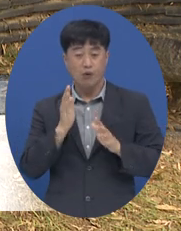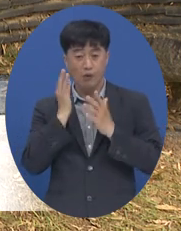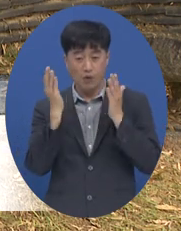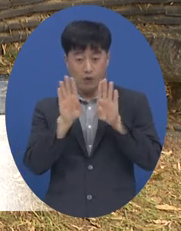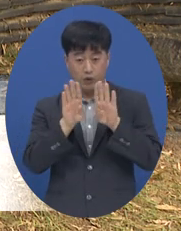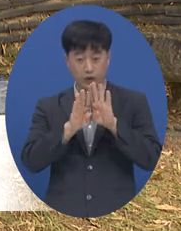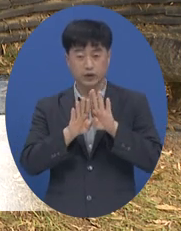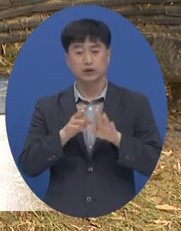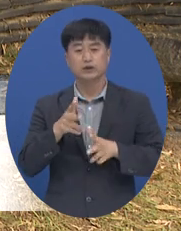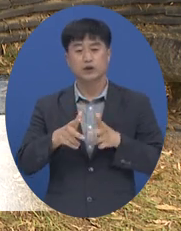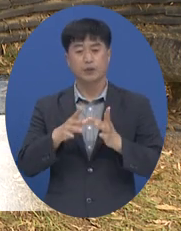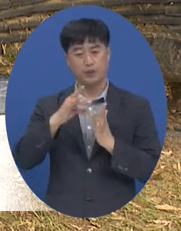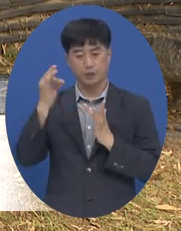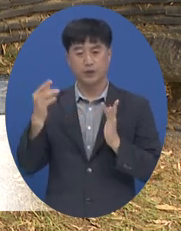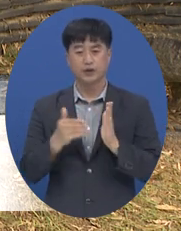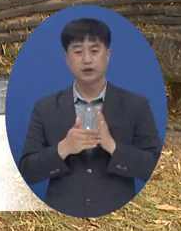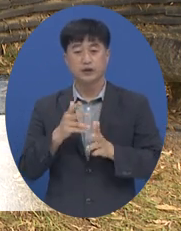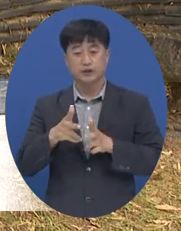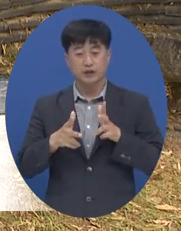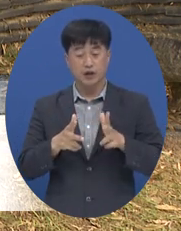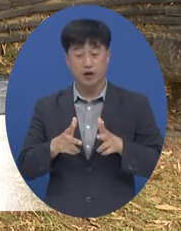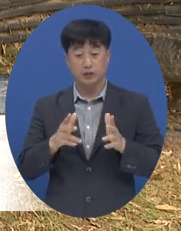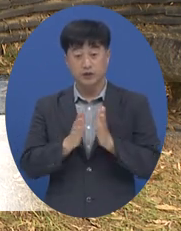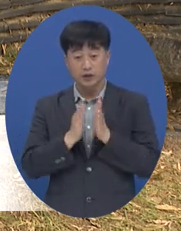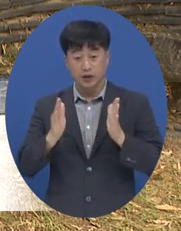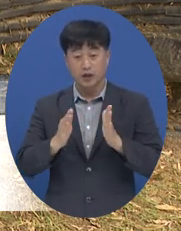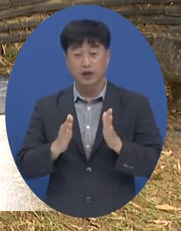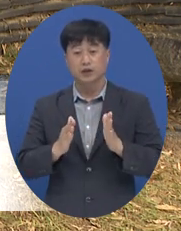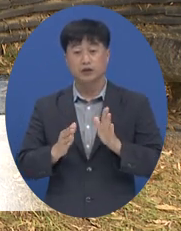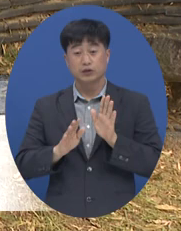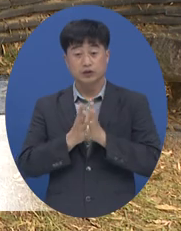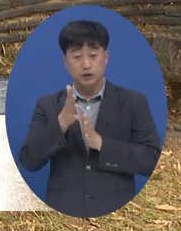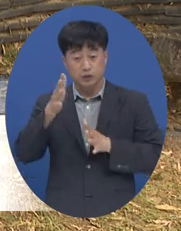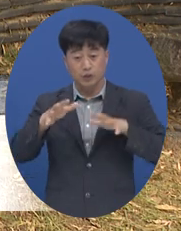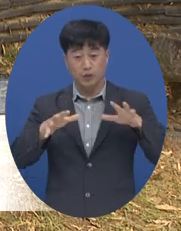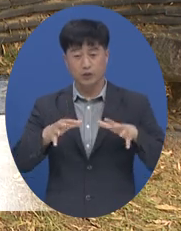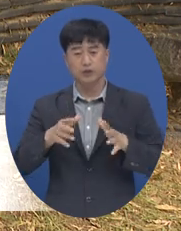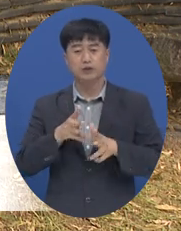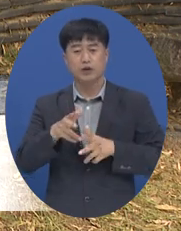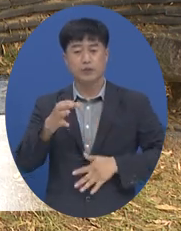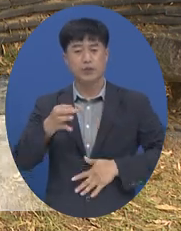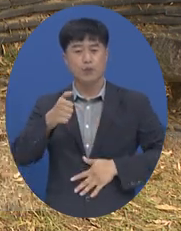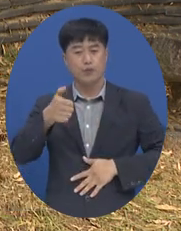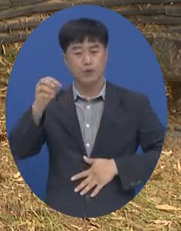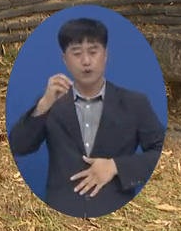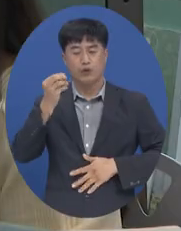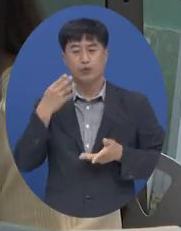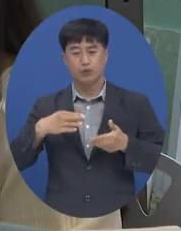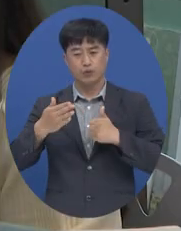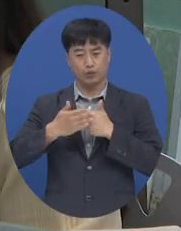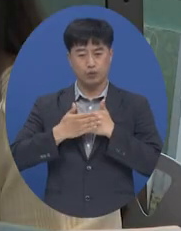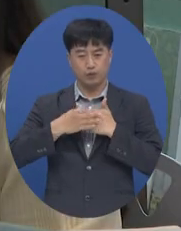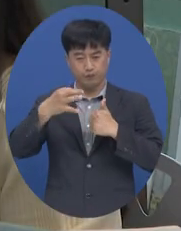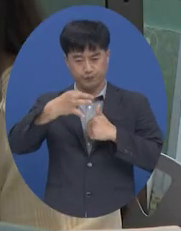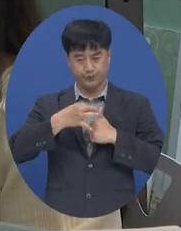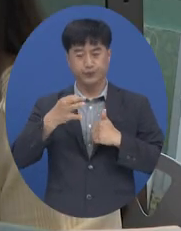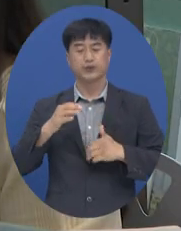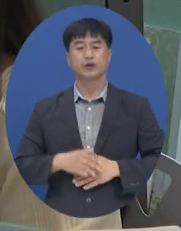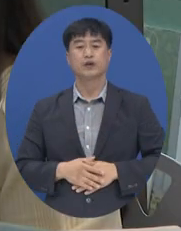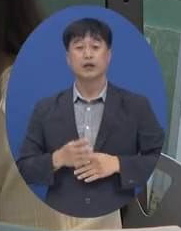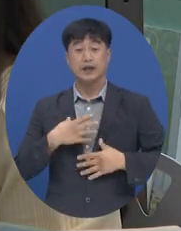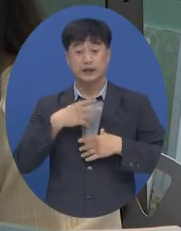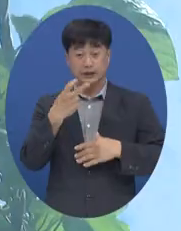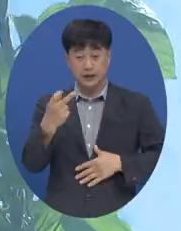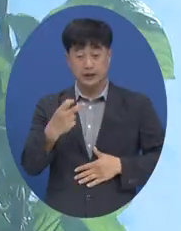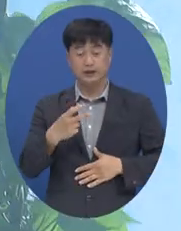대상으로 선정되었습니다. 사업을 도입하는 시군에서는 사업비의 50%를 경기도로부터 지원받게 됩니다. 이외